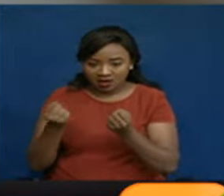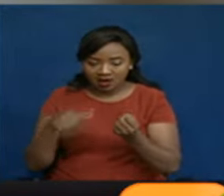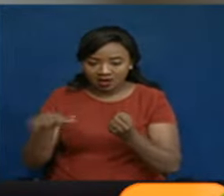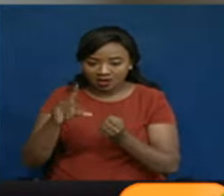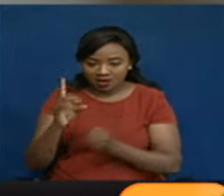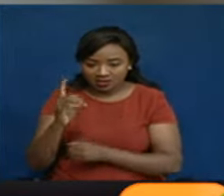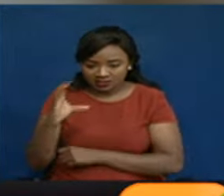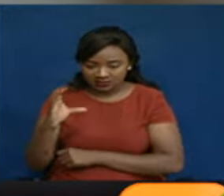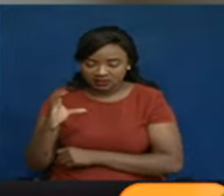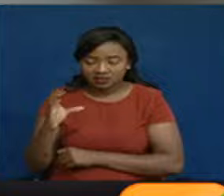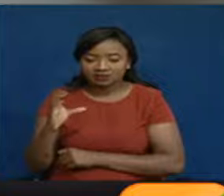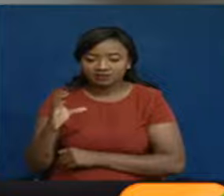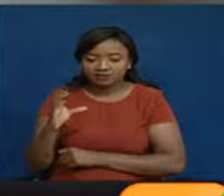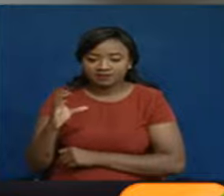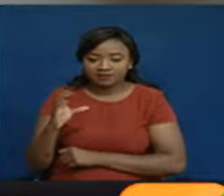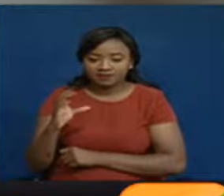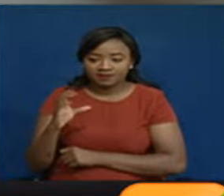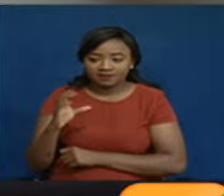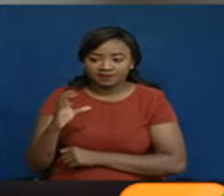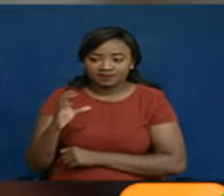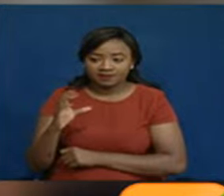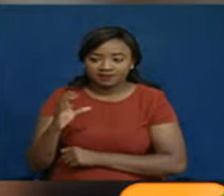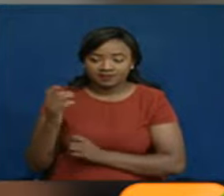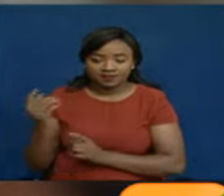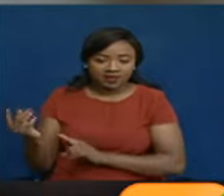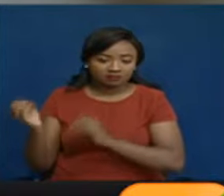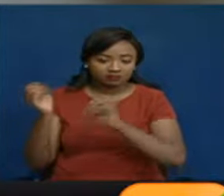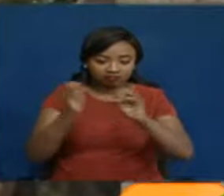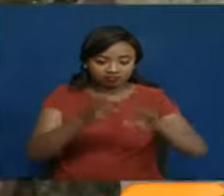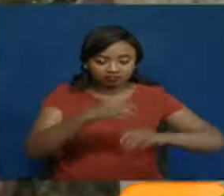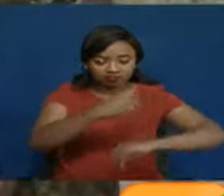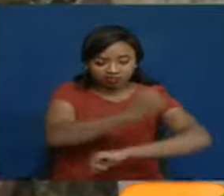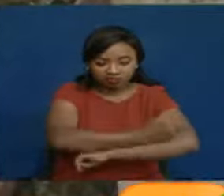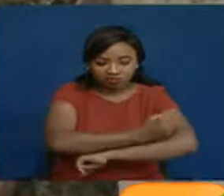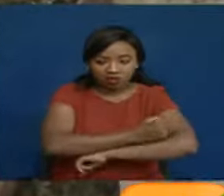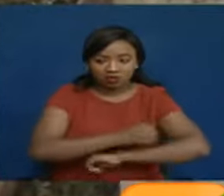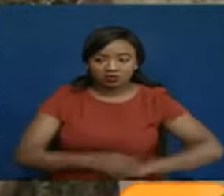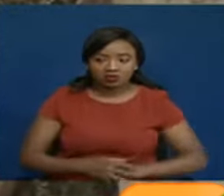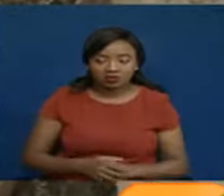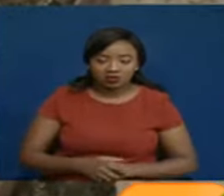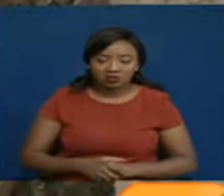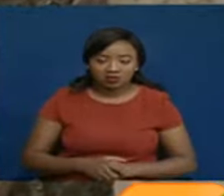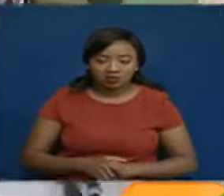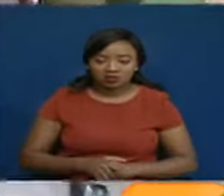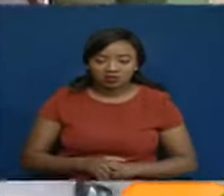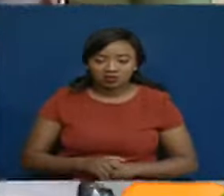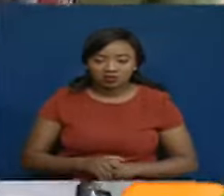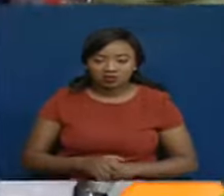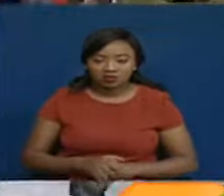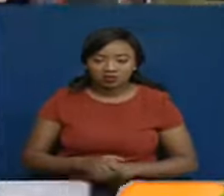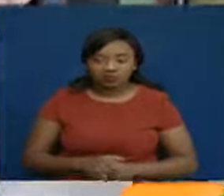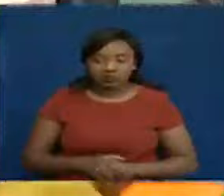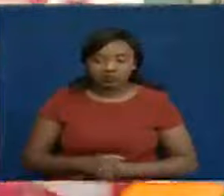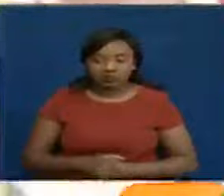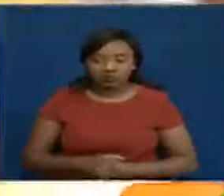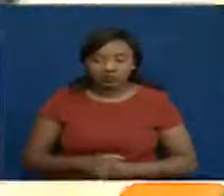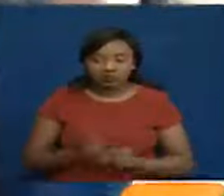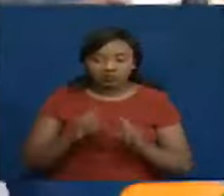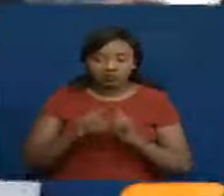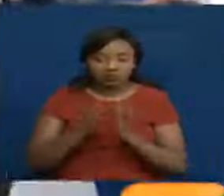kwa mtihani, anabebwa na kurosa anapelekwa mpaka shule. Licha ya tahadhari kuhusu wizi wa